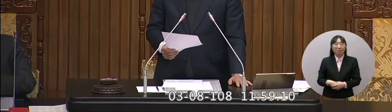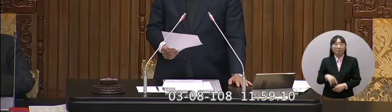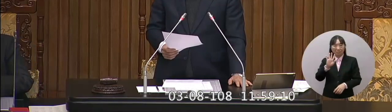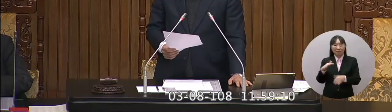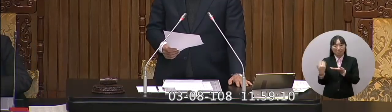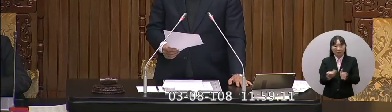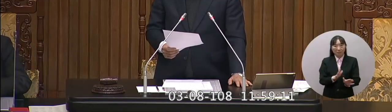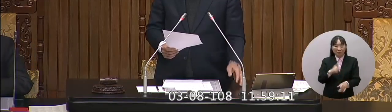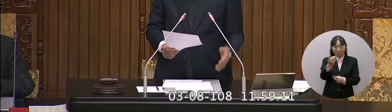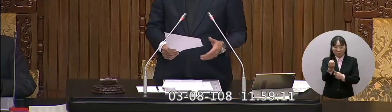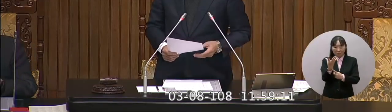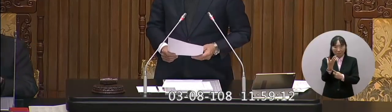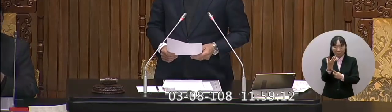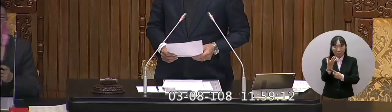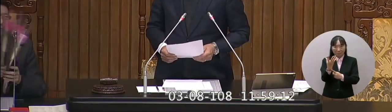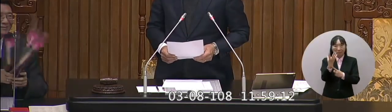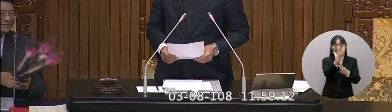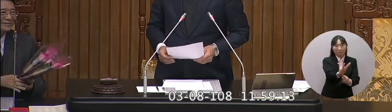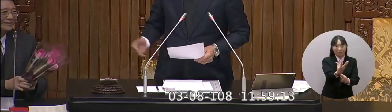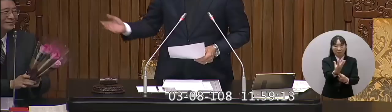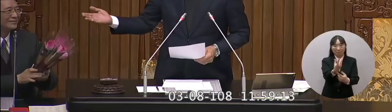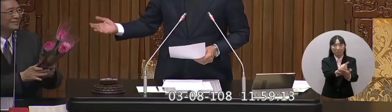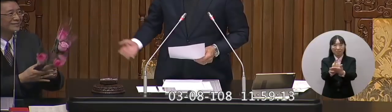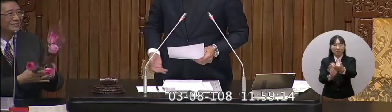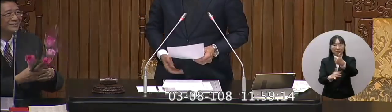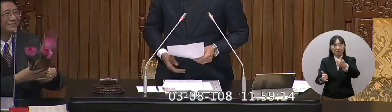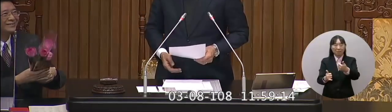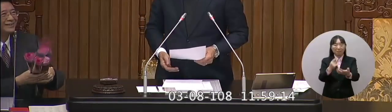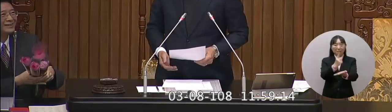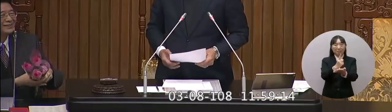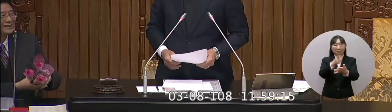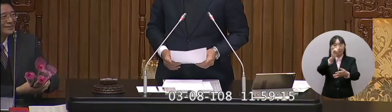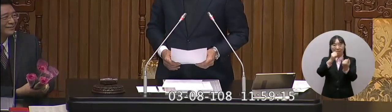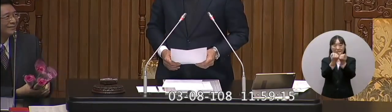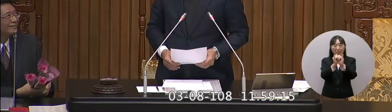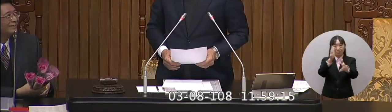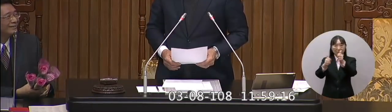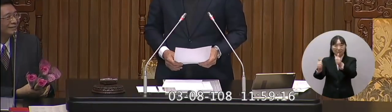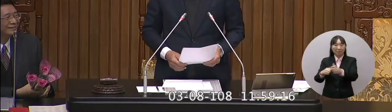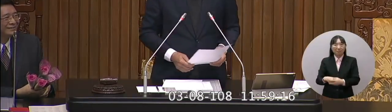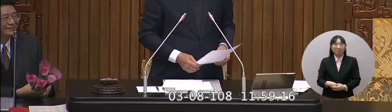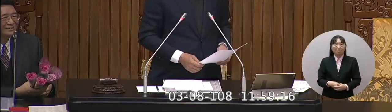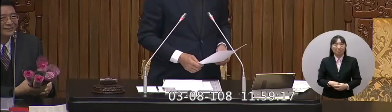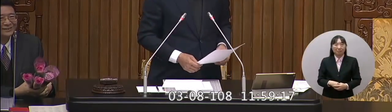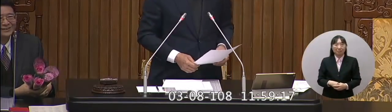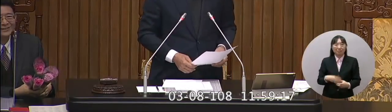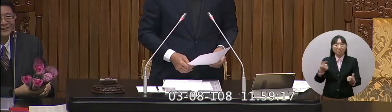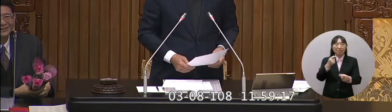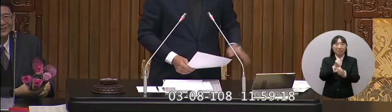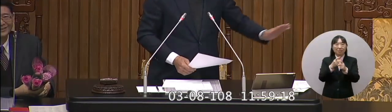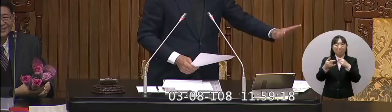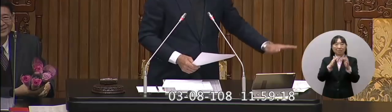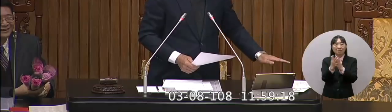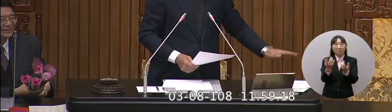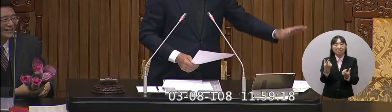了一束花，要送给在场的委员以及阁员，包括所有的啊我们的议事人员